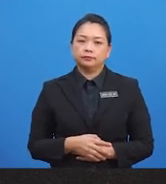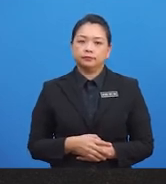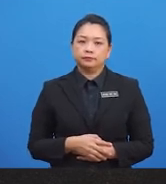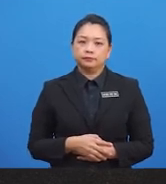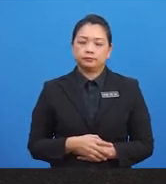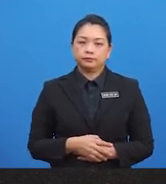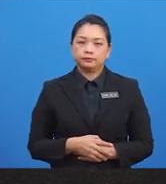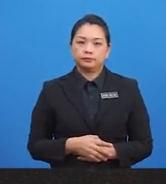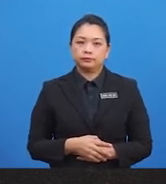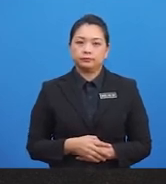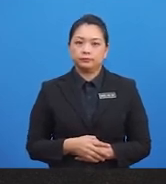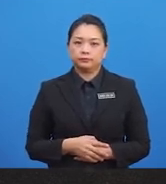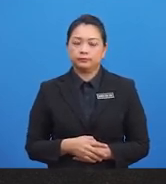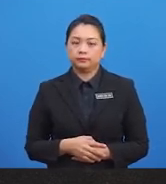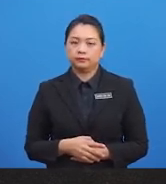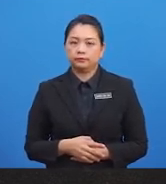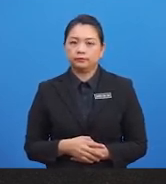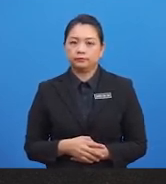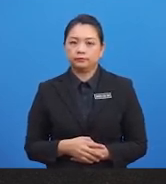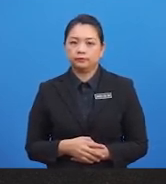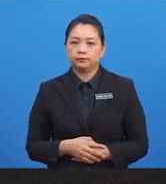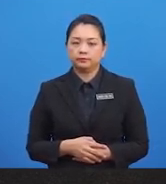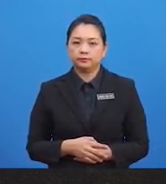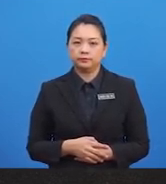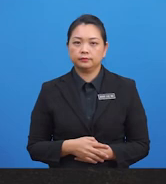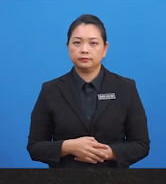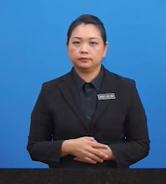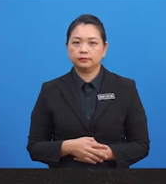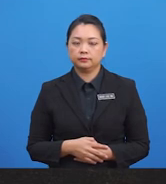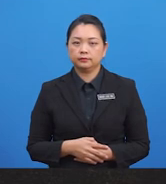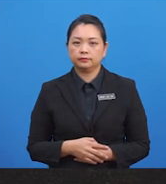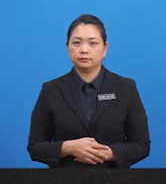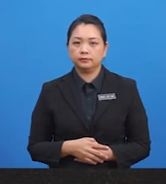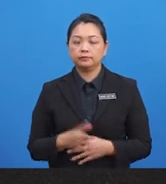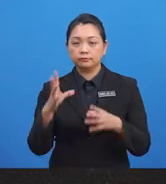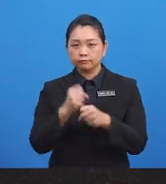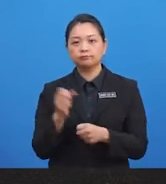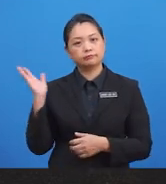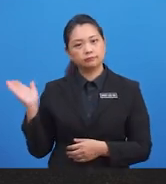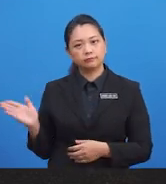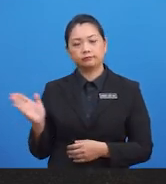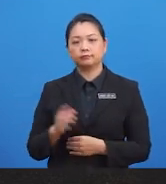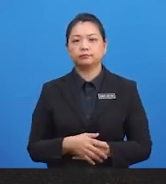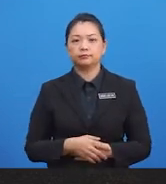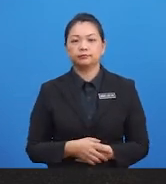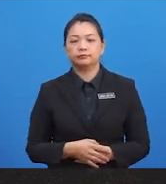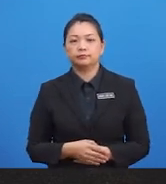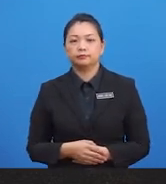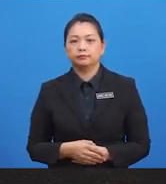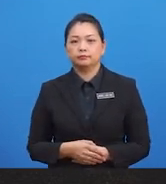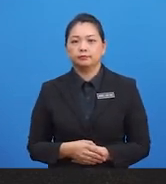Maka, 4 tambah dengan 4, hasilnya ialah 8.